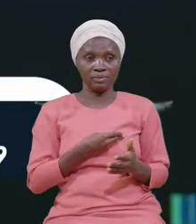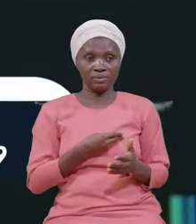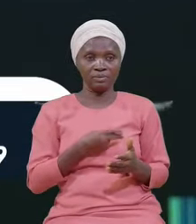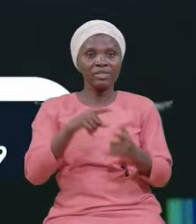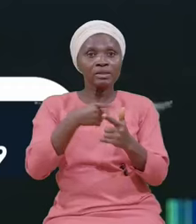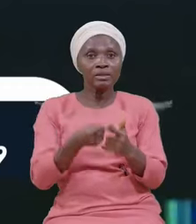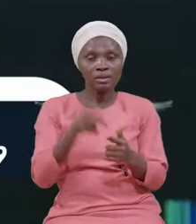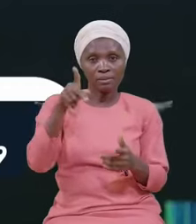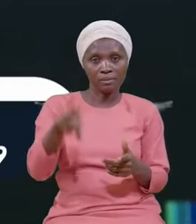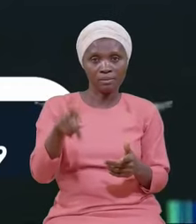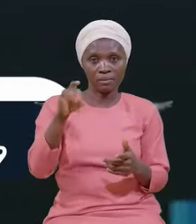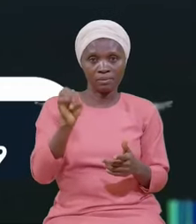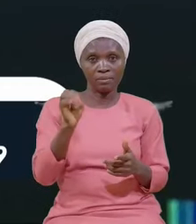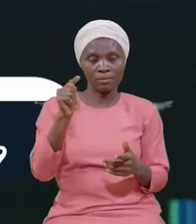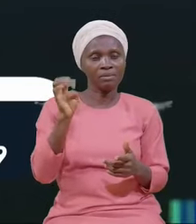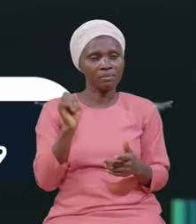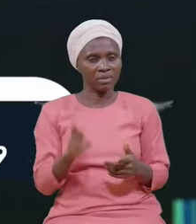leur dit,